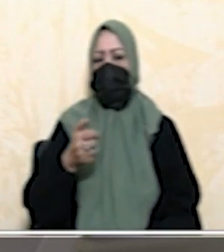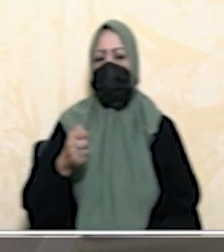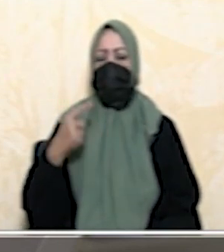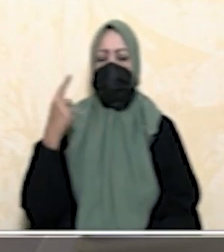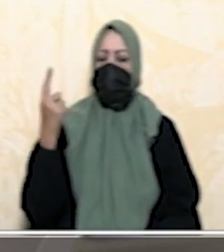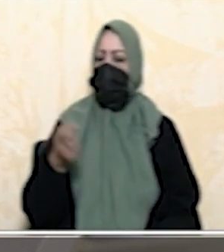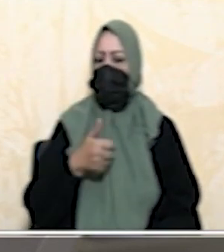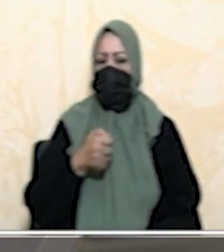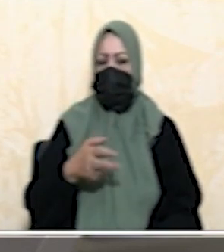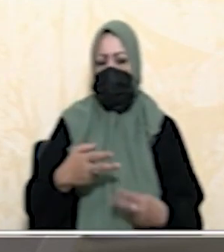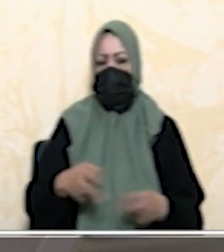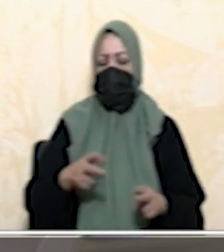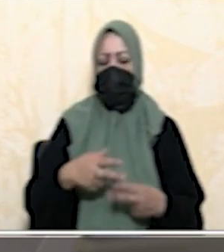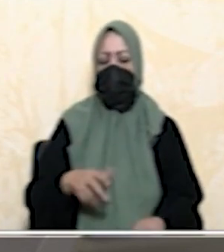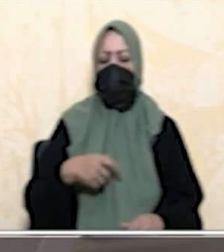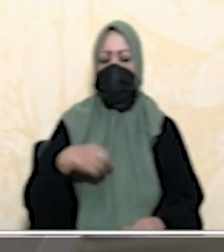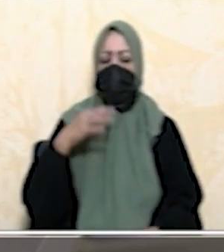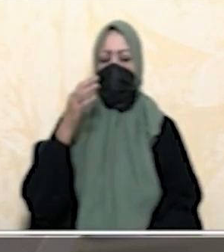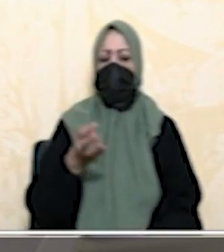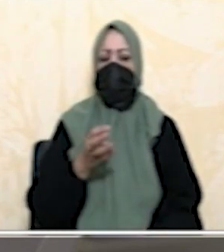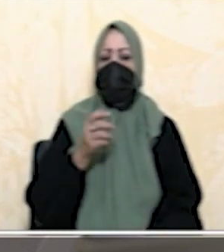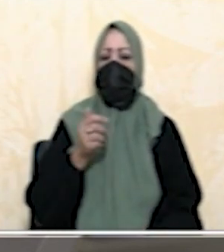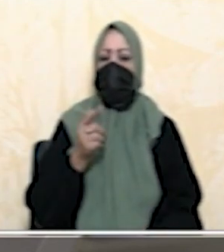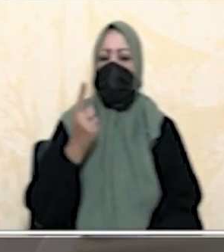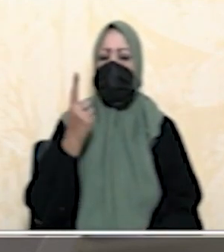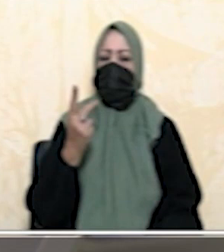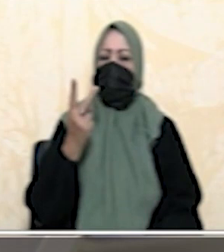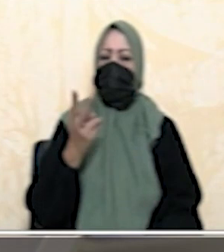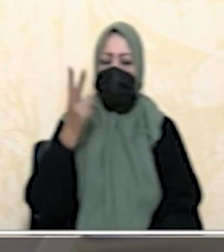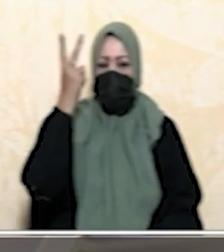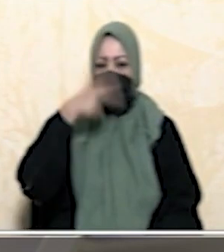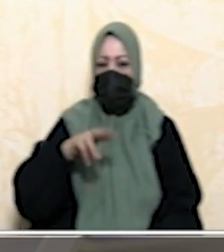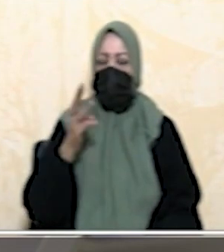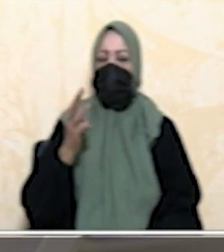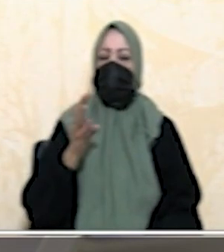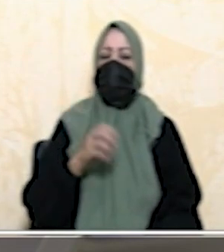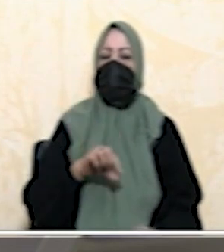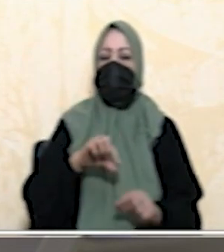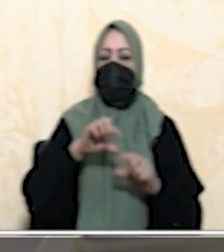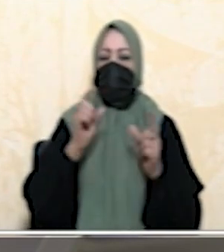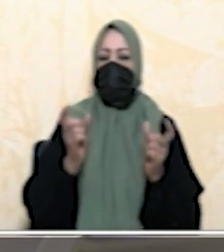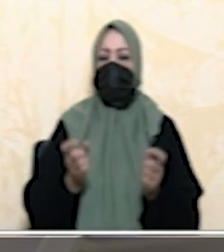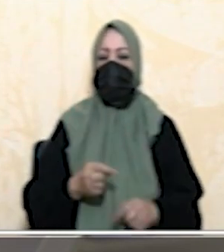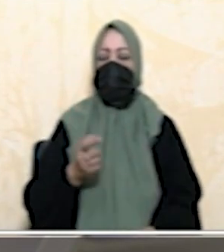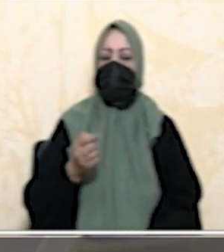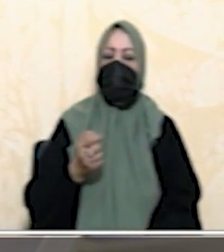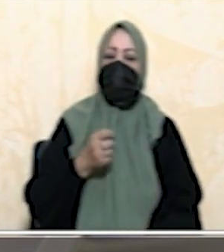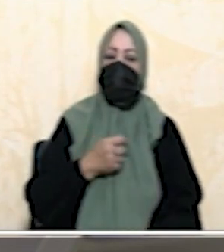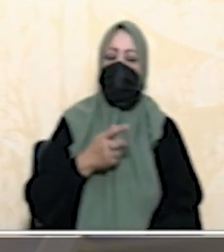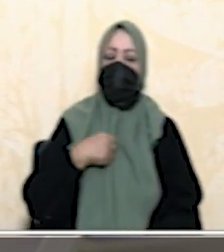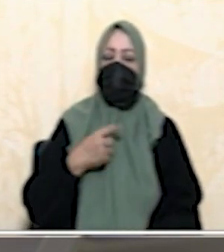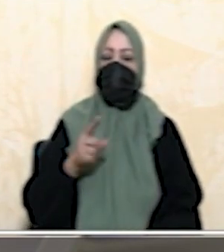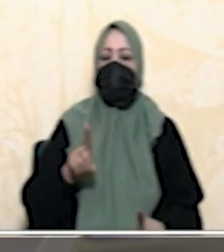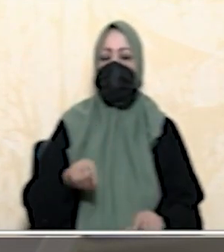أمرها خصوص عبادة، بل هي وسيلة للعد، وهناك أذكار وهناك تكبيرات وتهليلات تحتاج إلى عدد